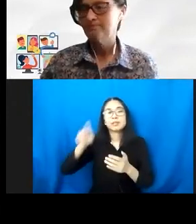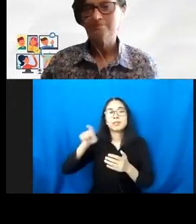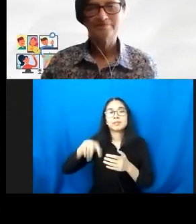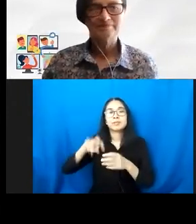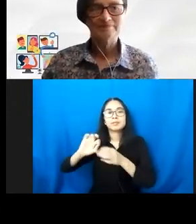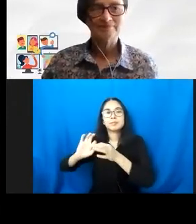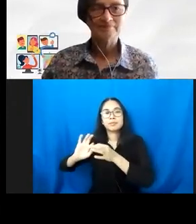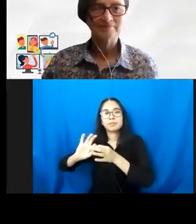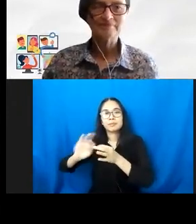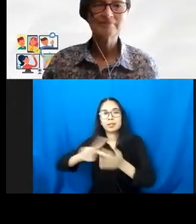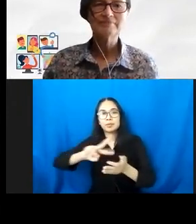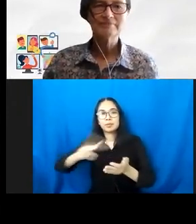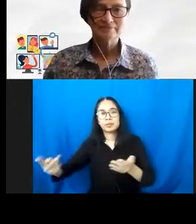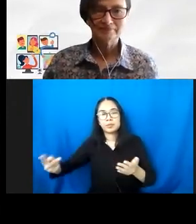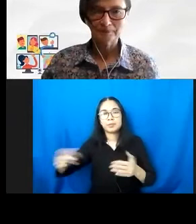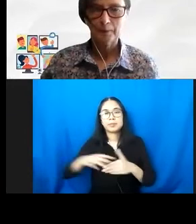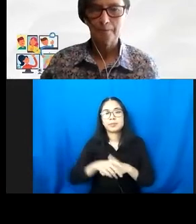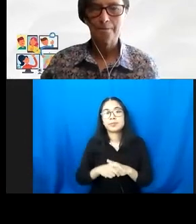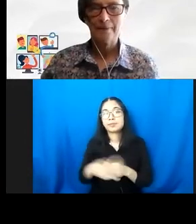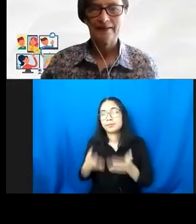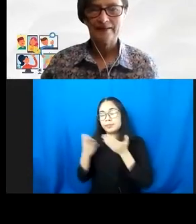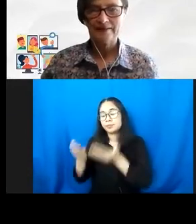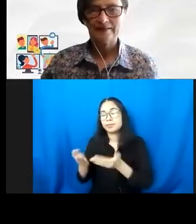interpretation. Ya, silahkan Ibu Pro.